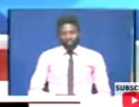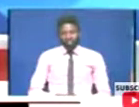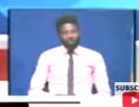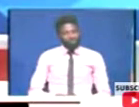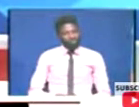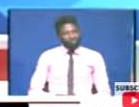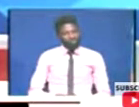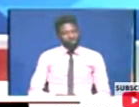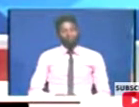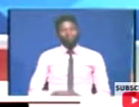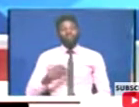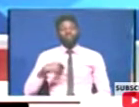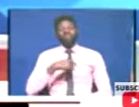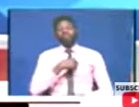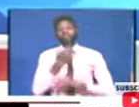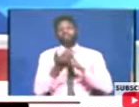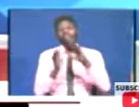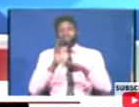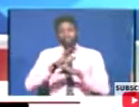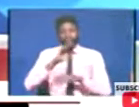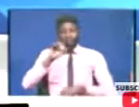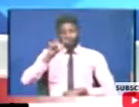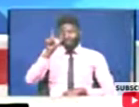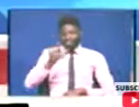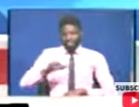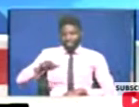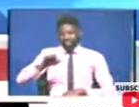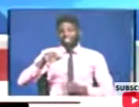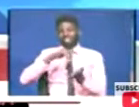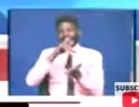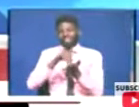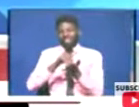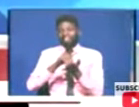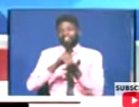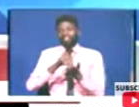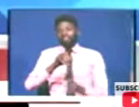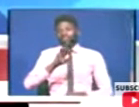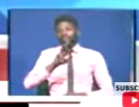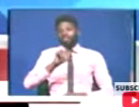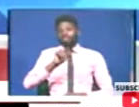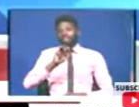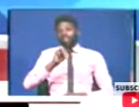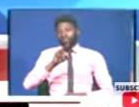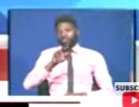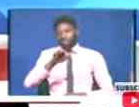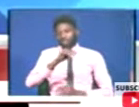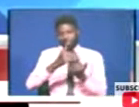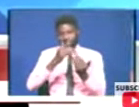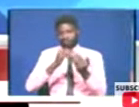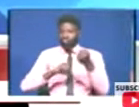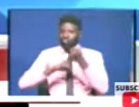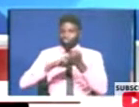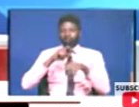Naam, na sasa tuelekee kwenye ukanda wa pwani ambapo kituo cha utunzi wa mazingira cha Watamu kimepigwa jeki kufuatia ushirikiano na msaada wa shilingi